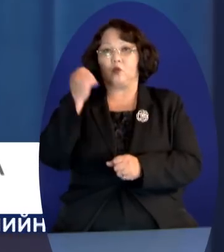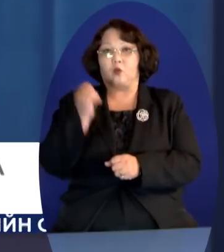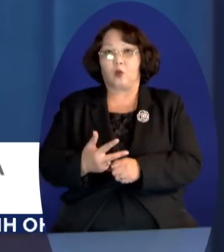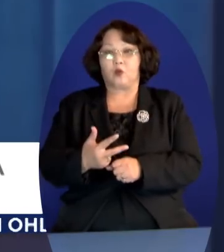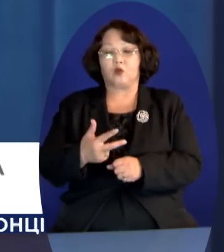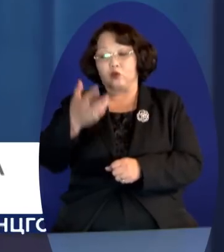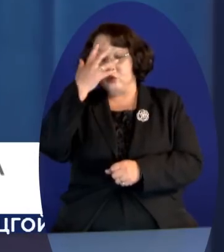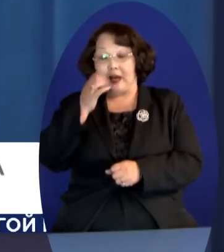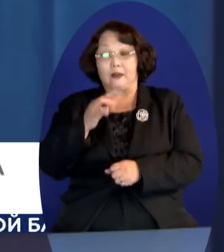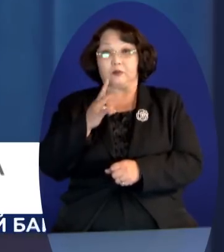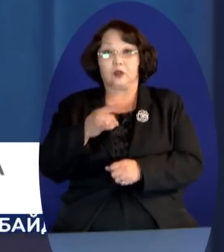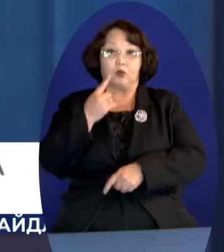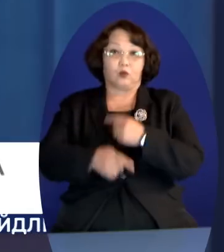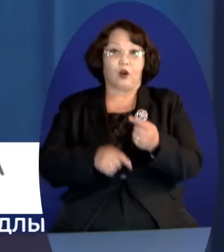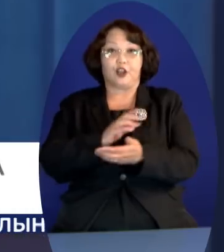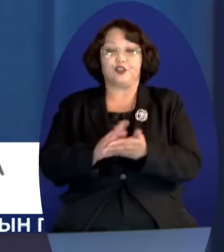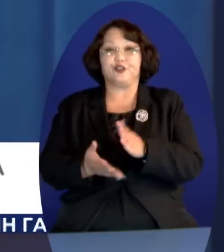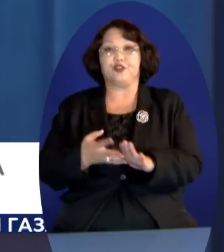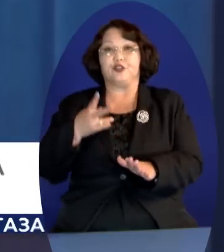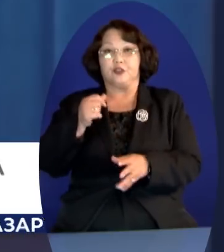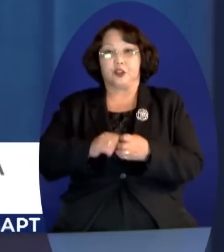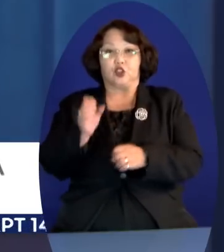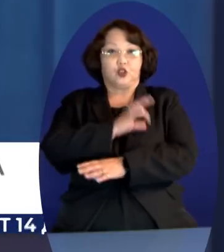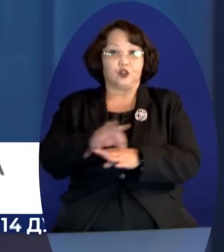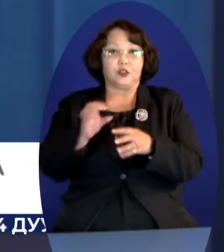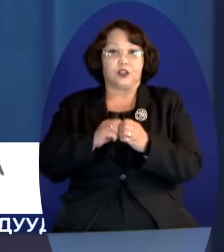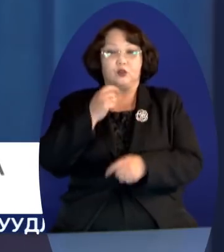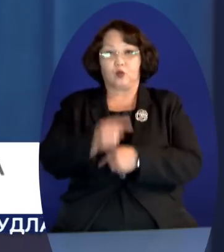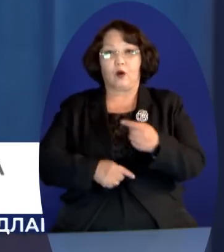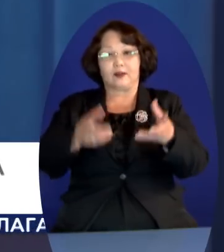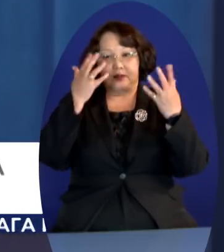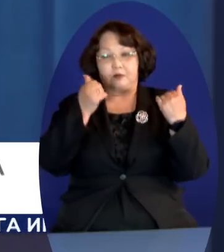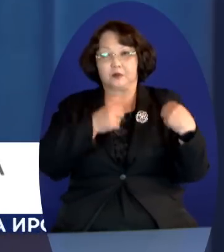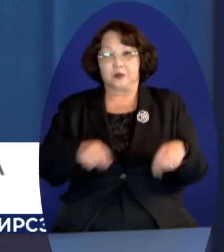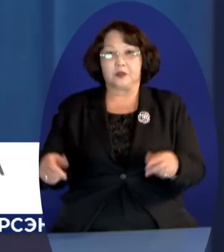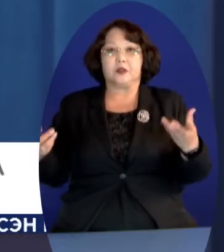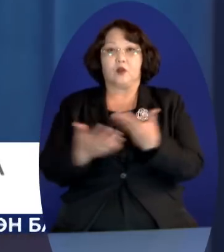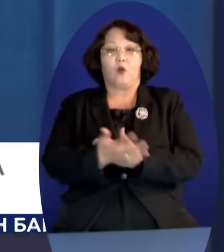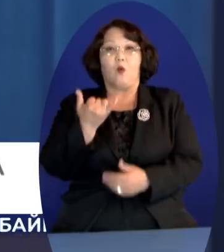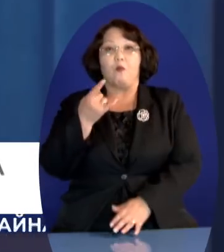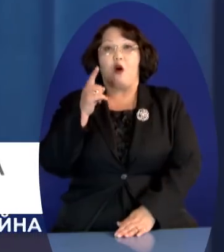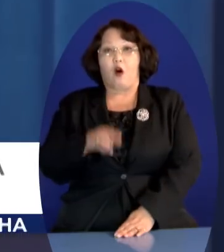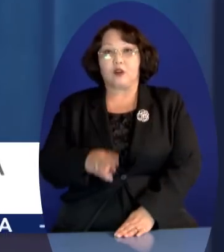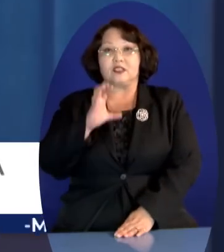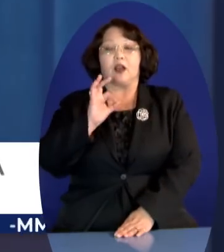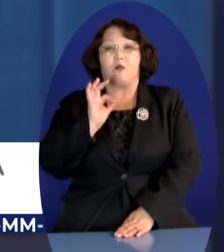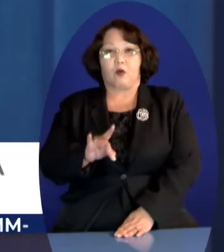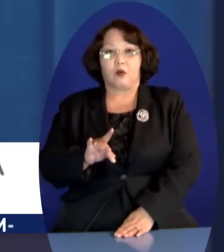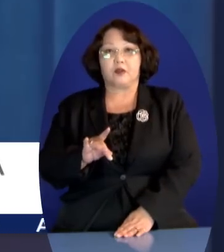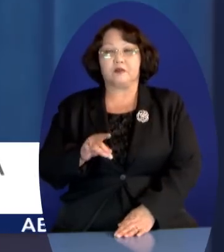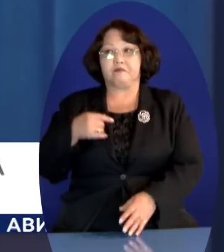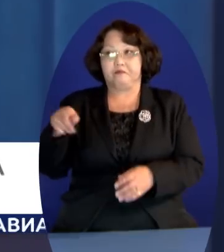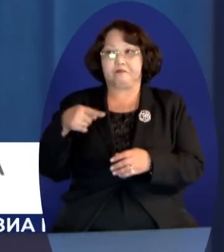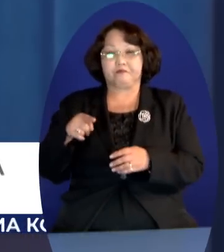тулгуурсан төрийн албаны шинжилэл төслийг хэрэгжүүлэх тухай санамж бичиг, за Улаанбаатар хот болон Сингапурын AST Engineering